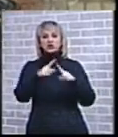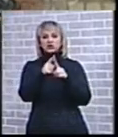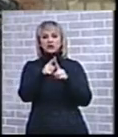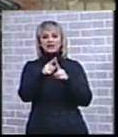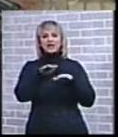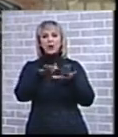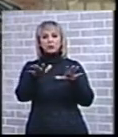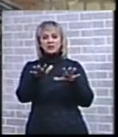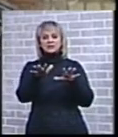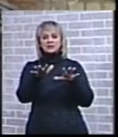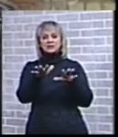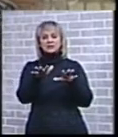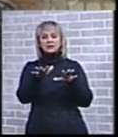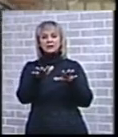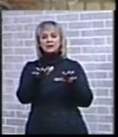инженерные коммуникации